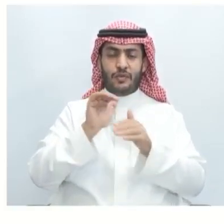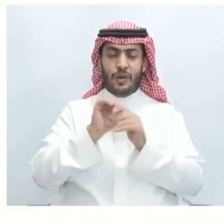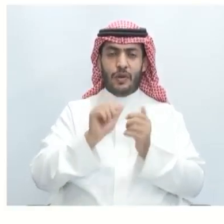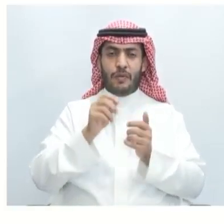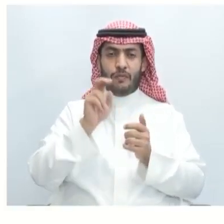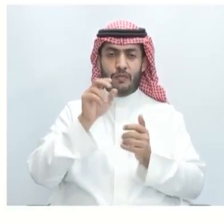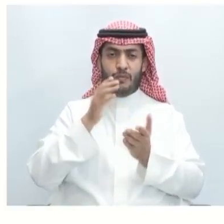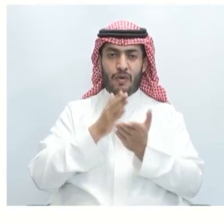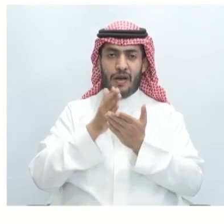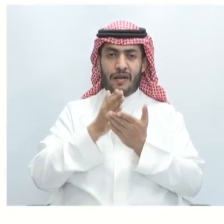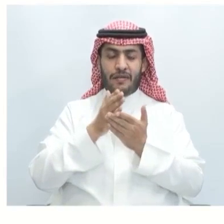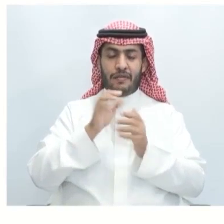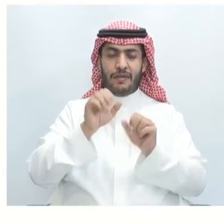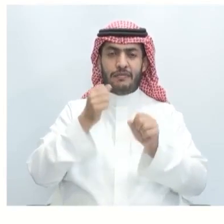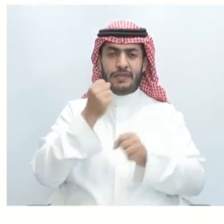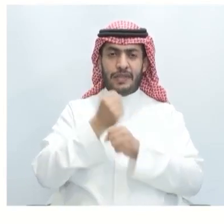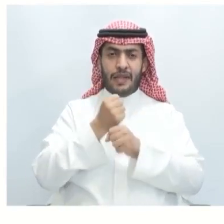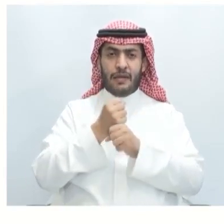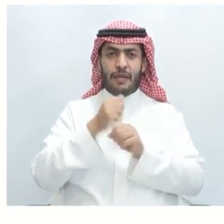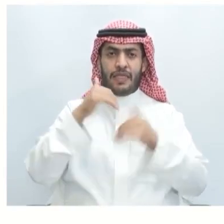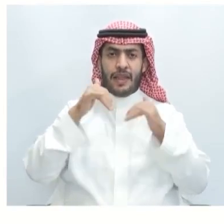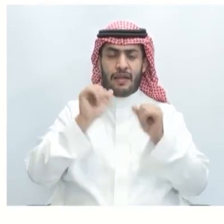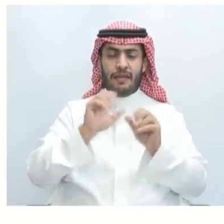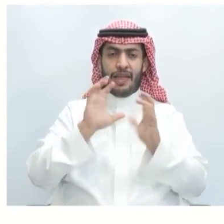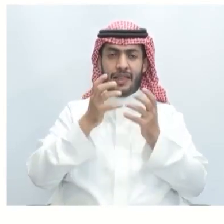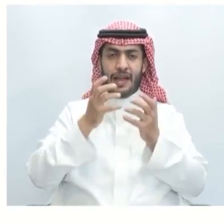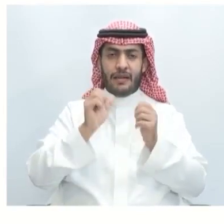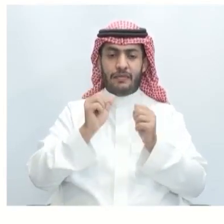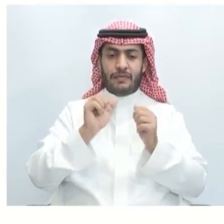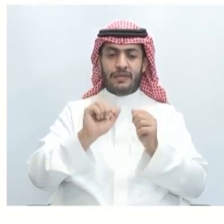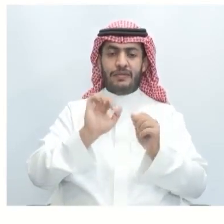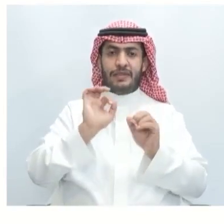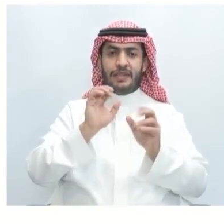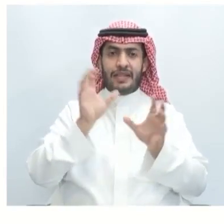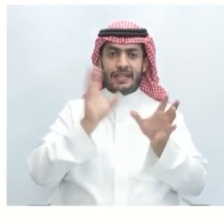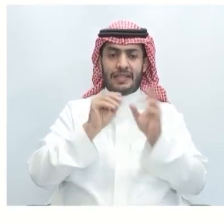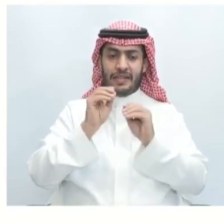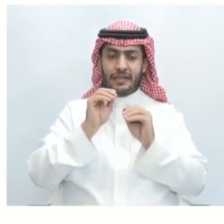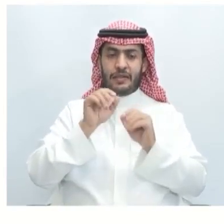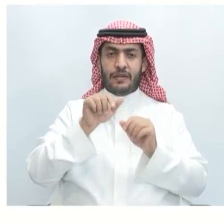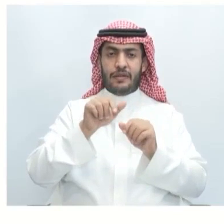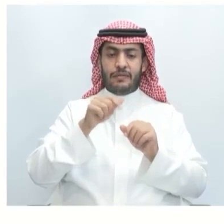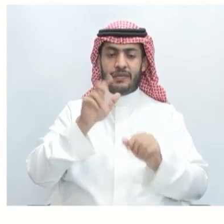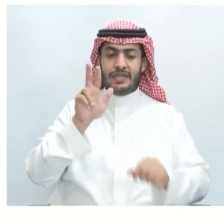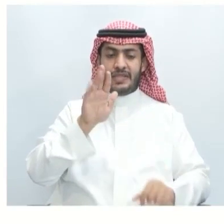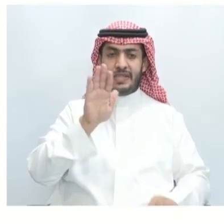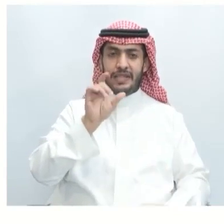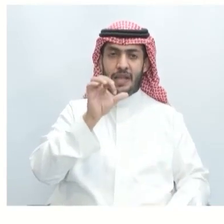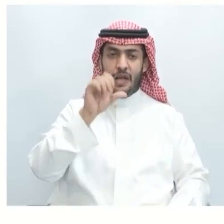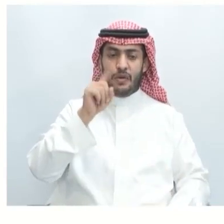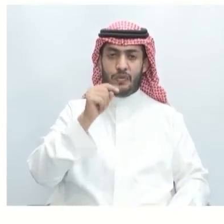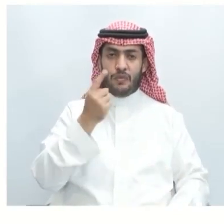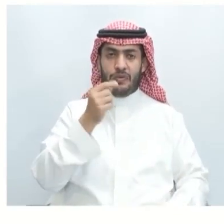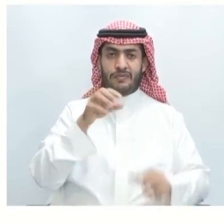المقرر وهو استخدام اداه اداره السيناريو سيكون باذن الله هذا الدرس مقسم على